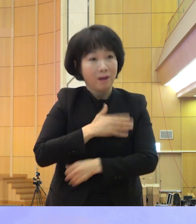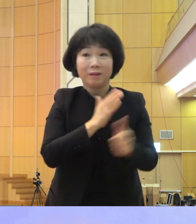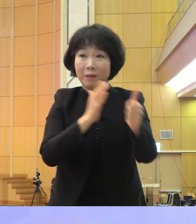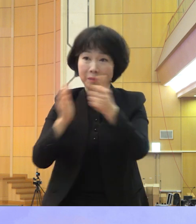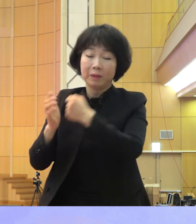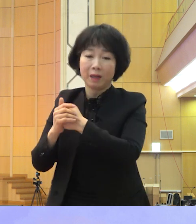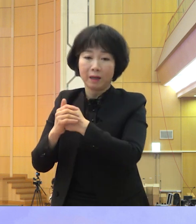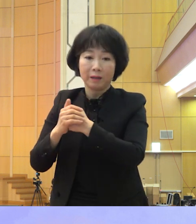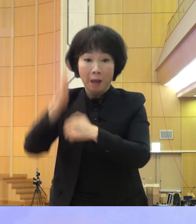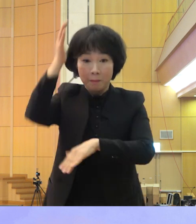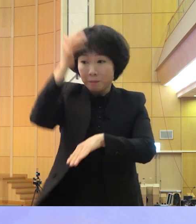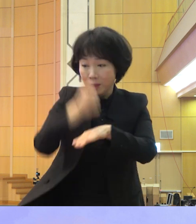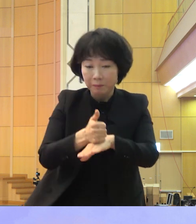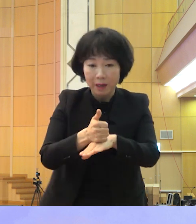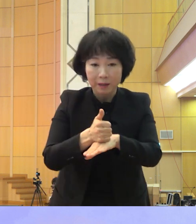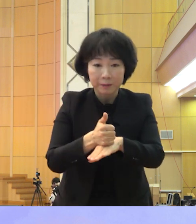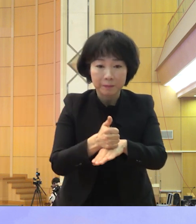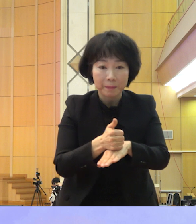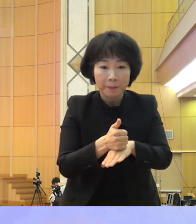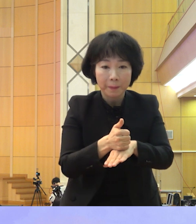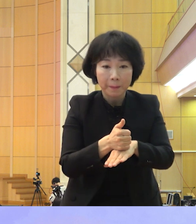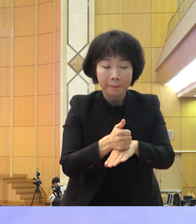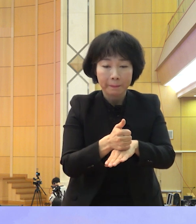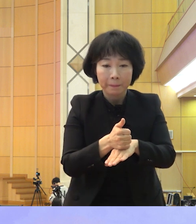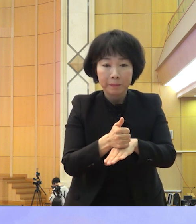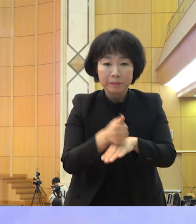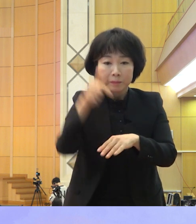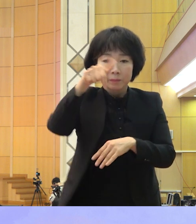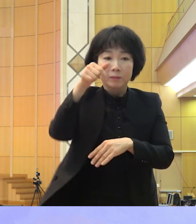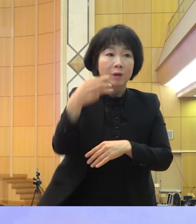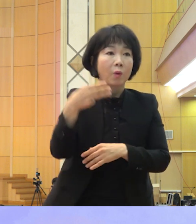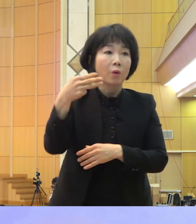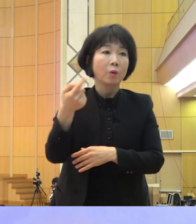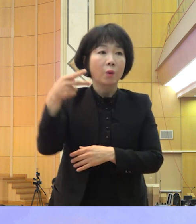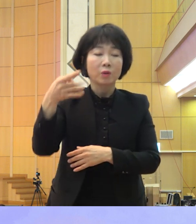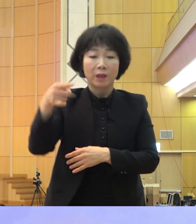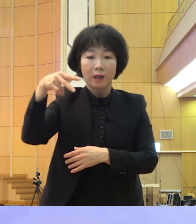그럼 마지막으로 골로새서 2장 11절,